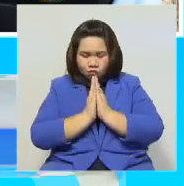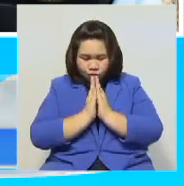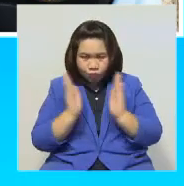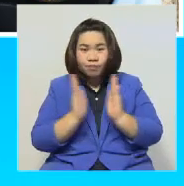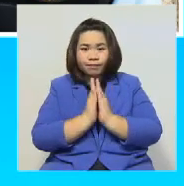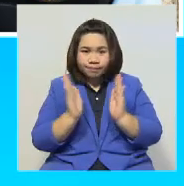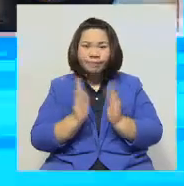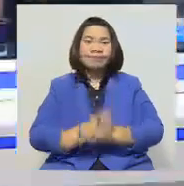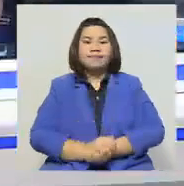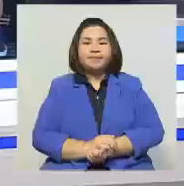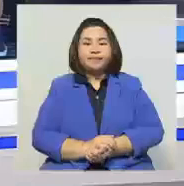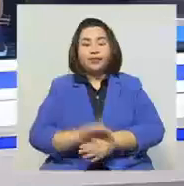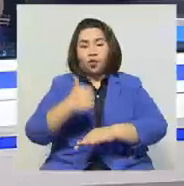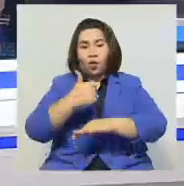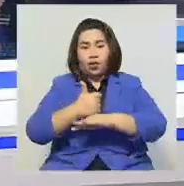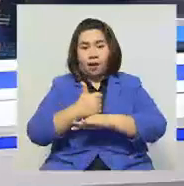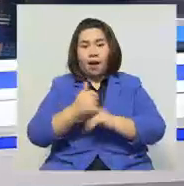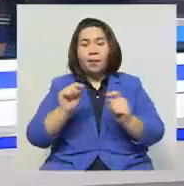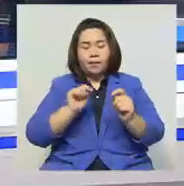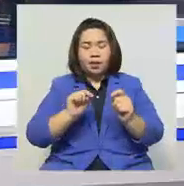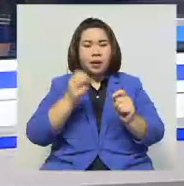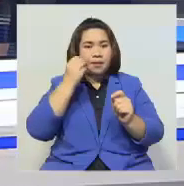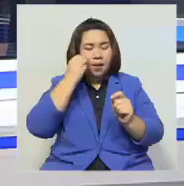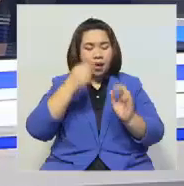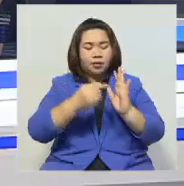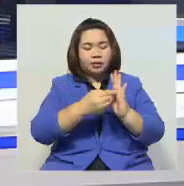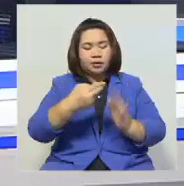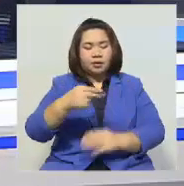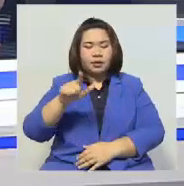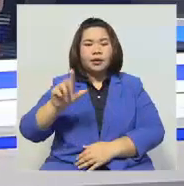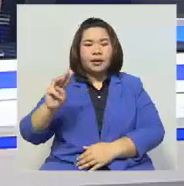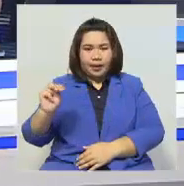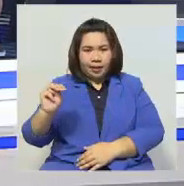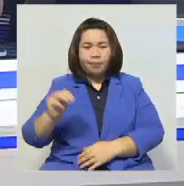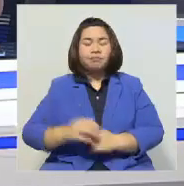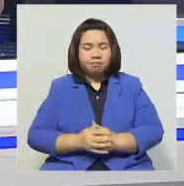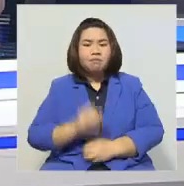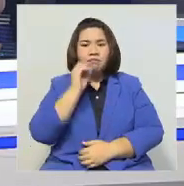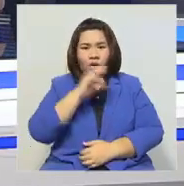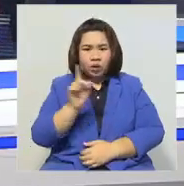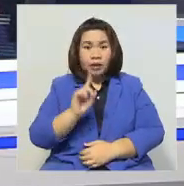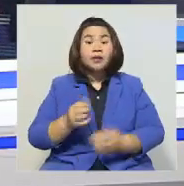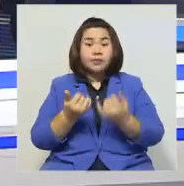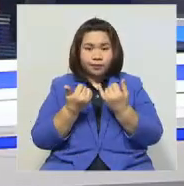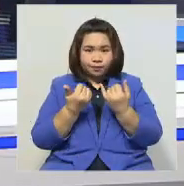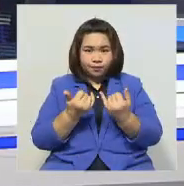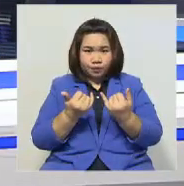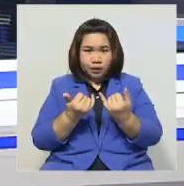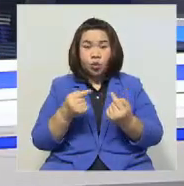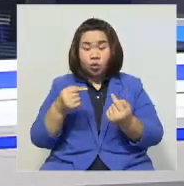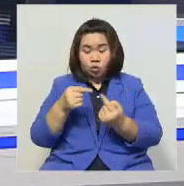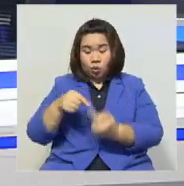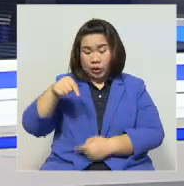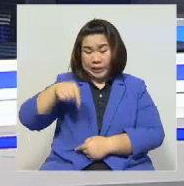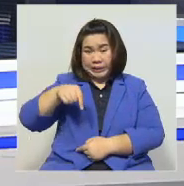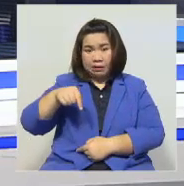คุณมากๆเลยนะคะนายอำเภอบ้านแหลมนะคะคุณศรีธรรมราชแก้วนะคะก็ยืนยันนะคะว่าตอนนี้เนี่ยจุดที่